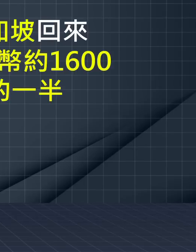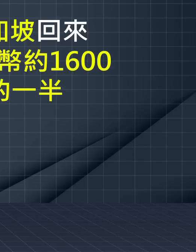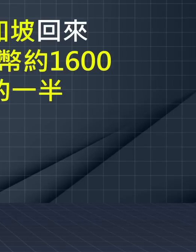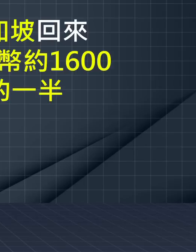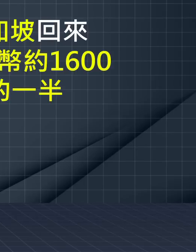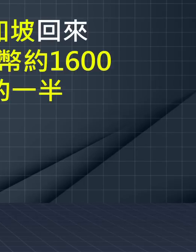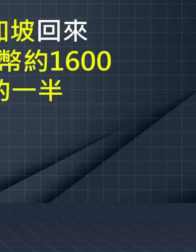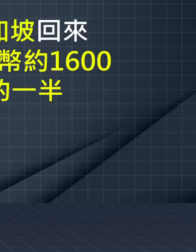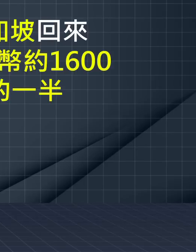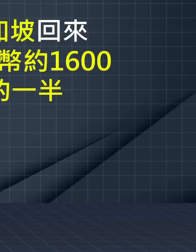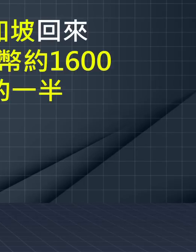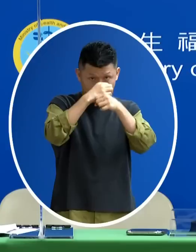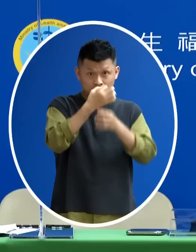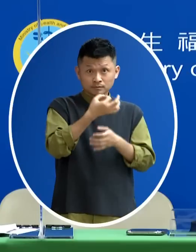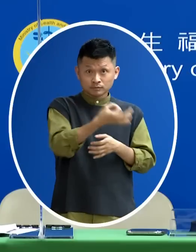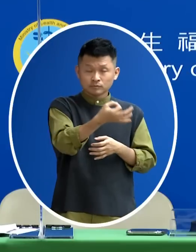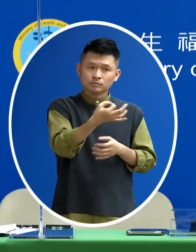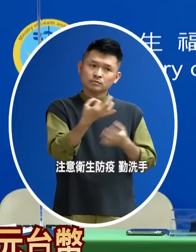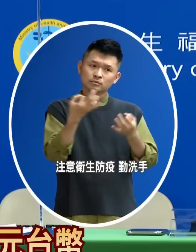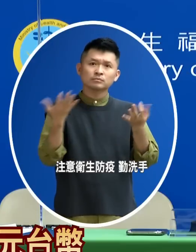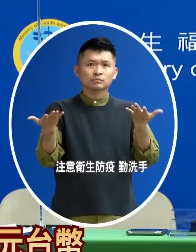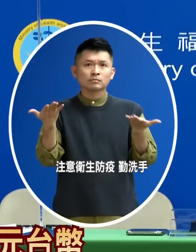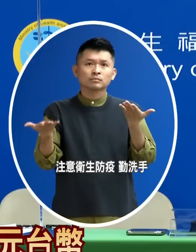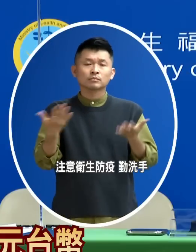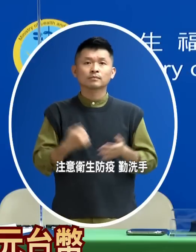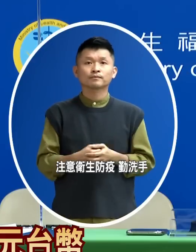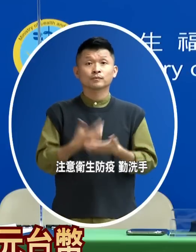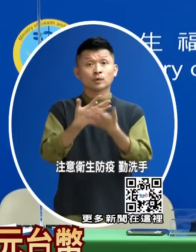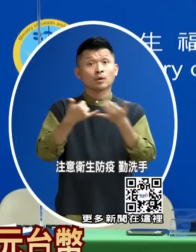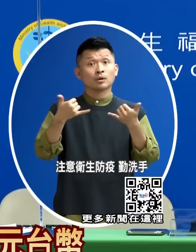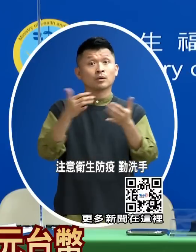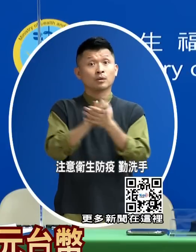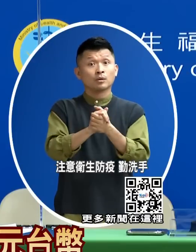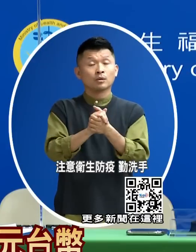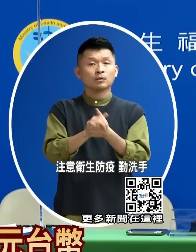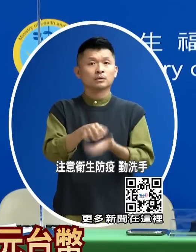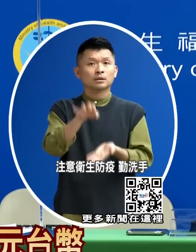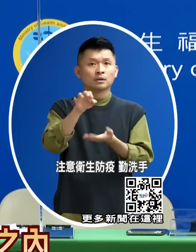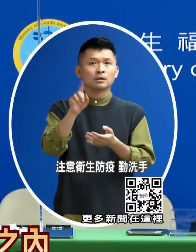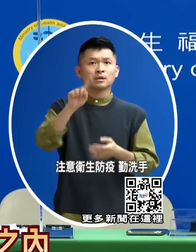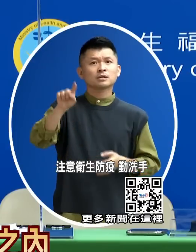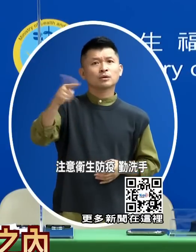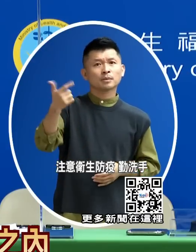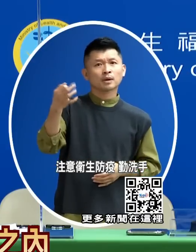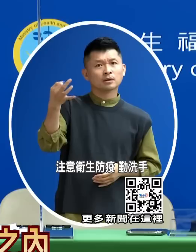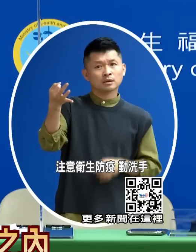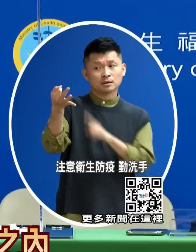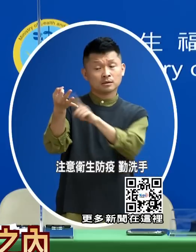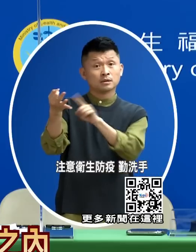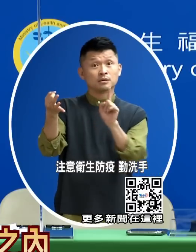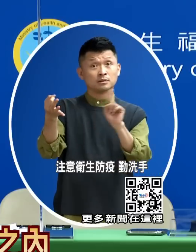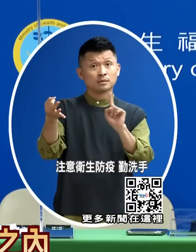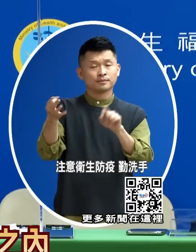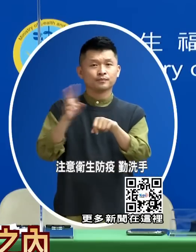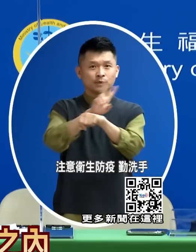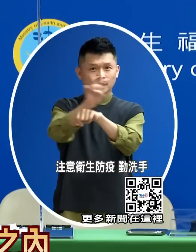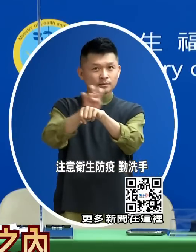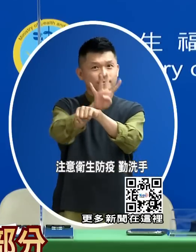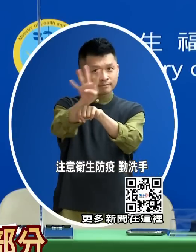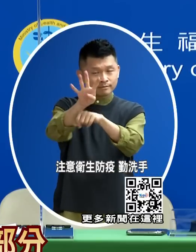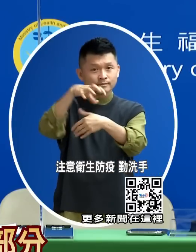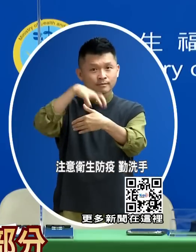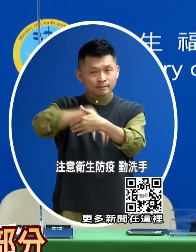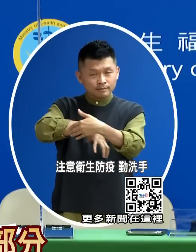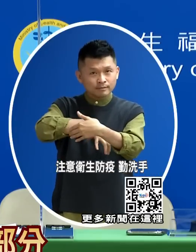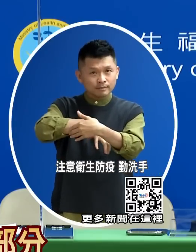直言不到我们天朝的一半。 网友所提到的这个1600块台币，这个指的是在24小时之内